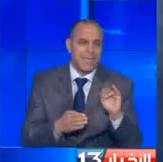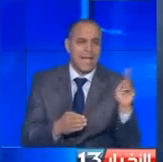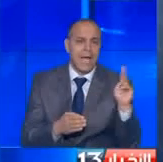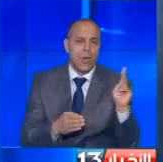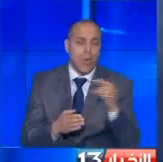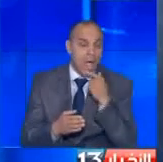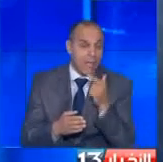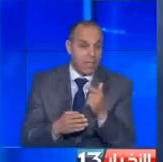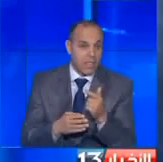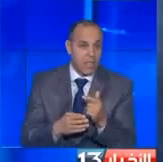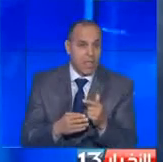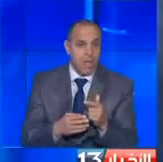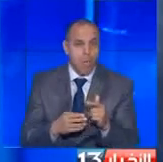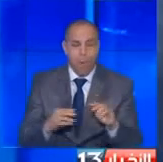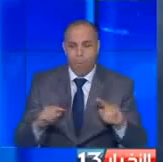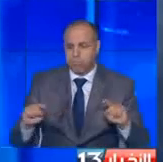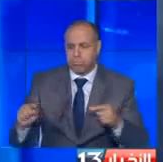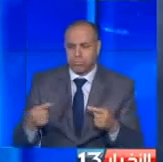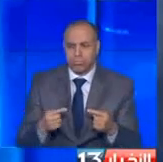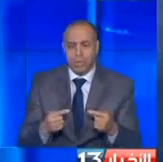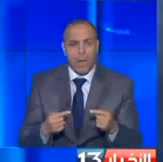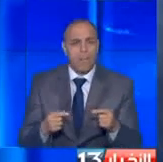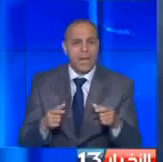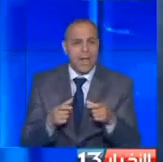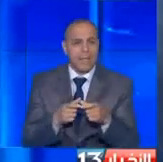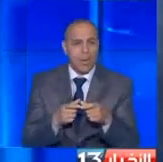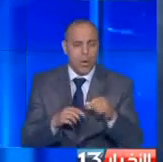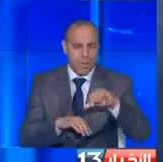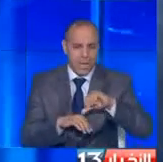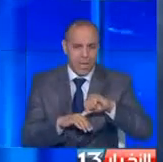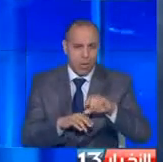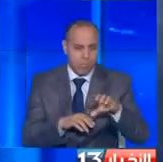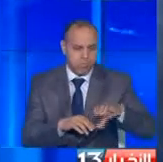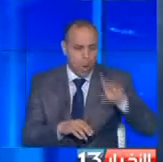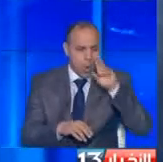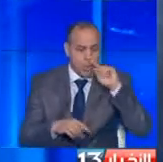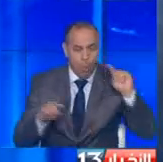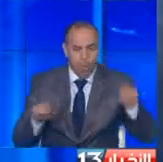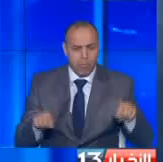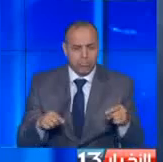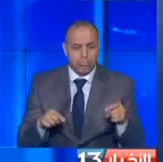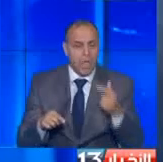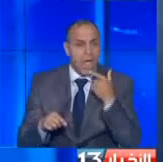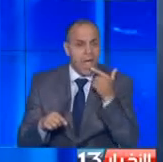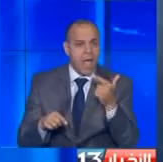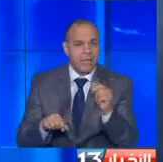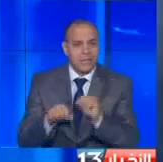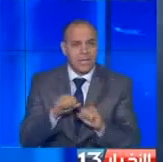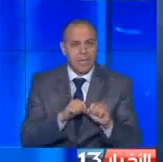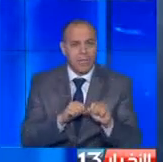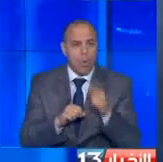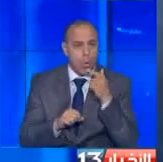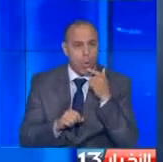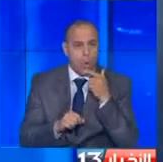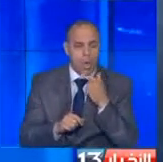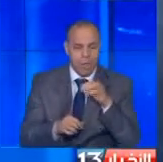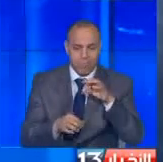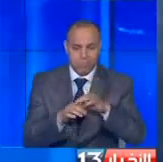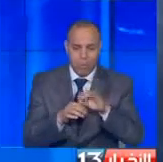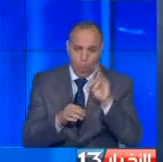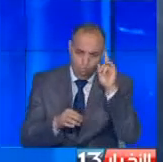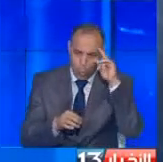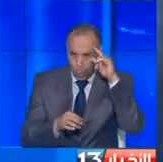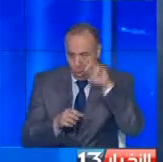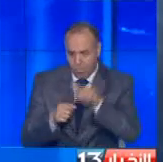كركوك، وذلك بعد تصاعد التوتر بين حكومة بغداد وإقليم كردستان جراء تنظيم الإقليم استفتاء